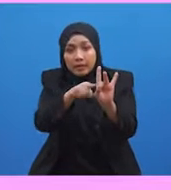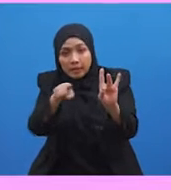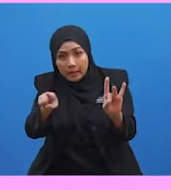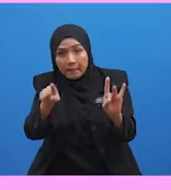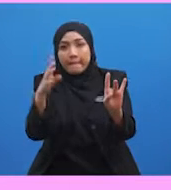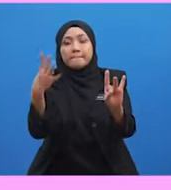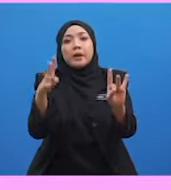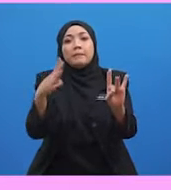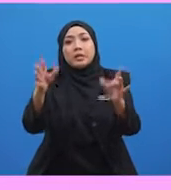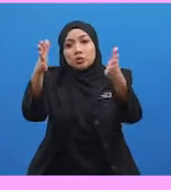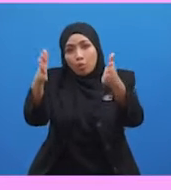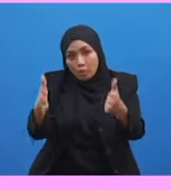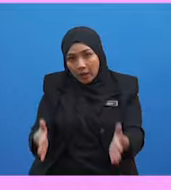peserta.